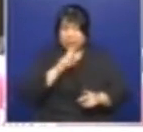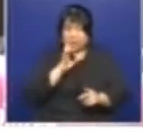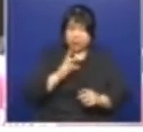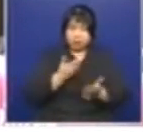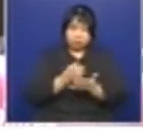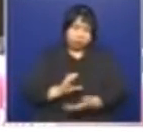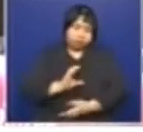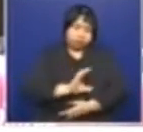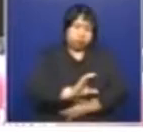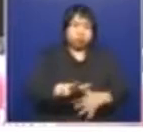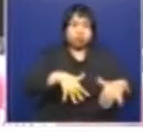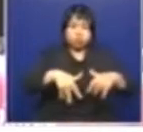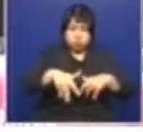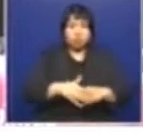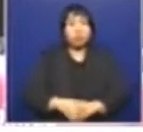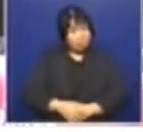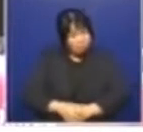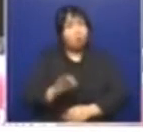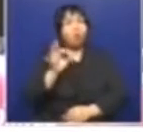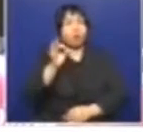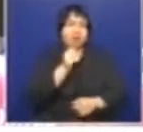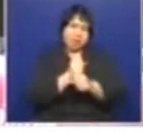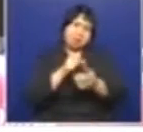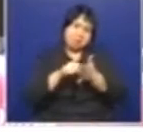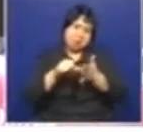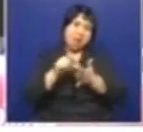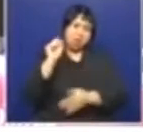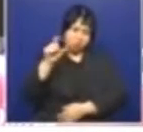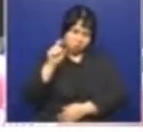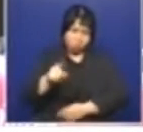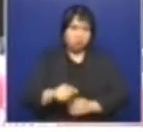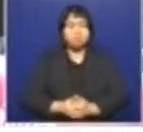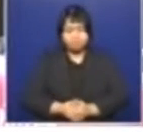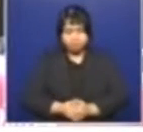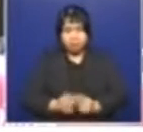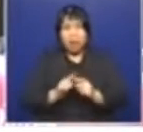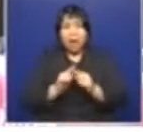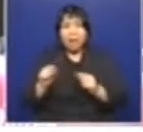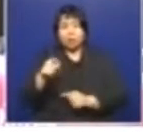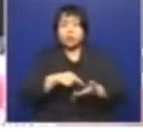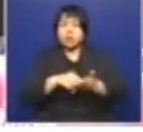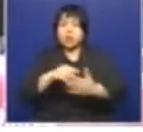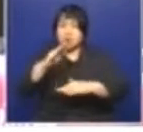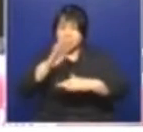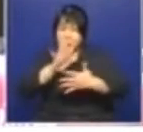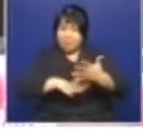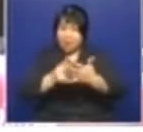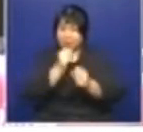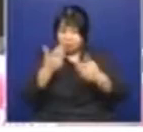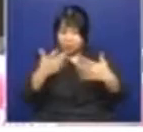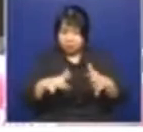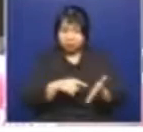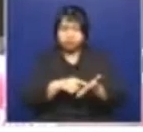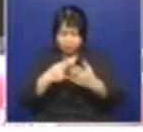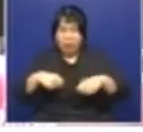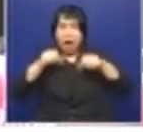งินลงสู่พื้นที่ถ้าแบบนั้นแก้ปัญหาทันท่วงที ท่านเสนอแผนมาเสร็จเราก็อนุ